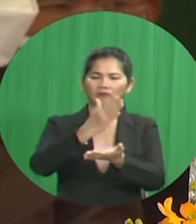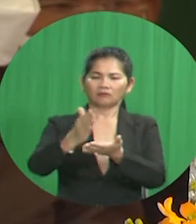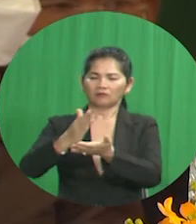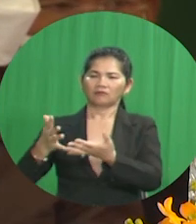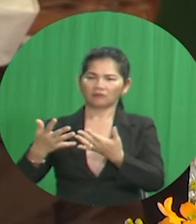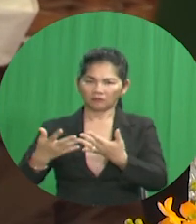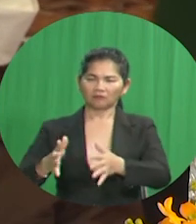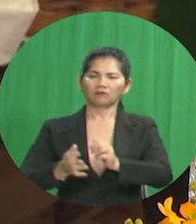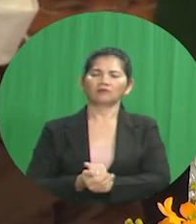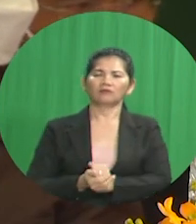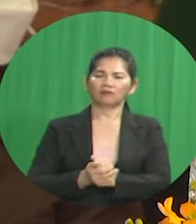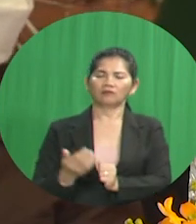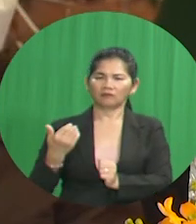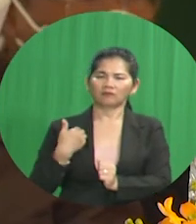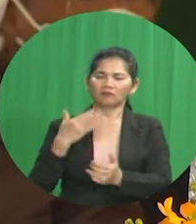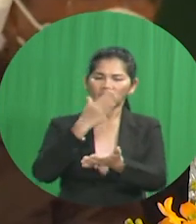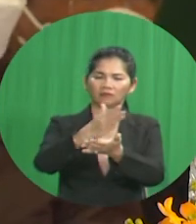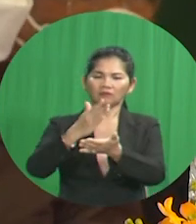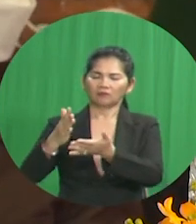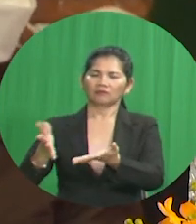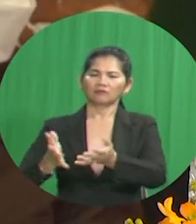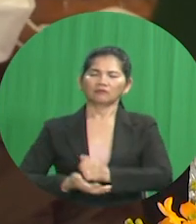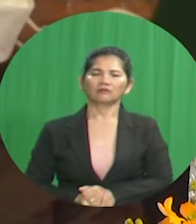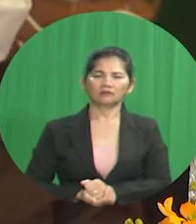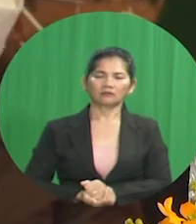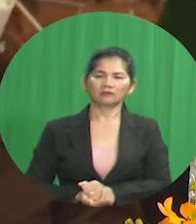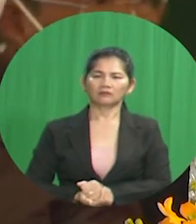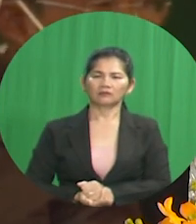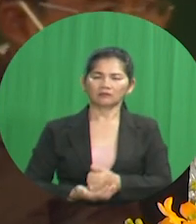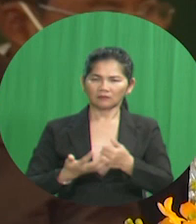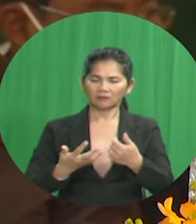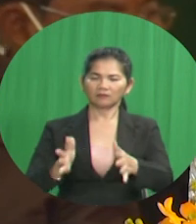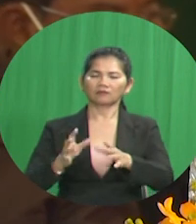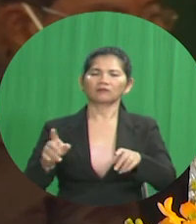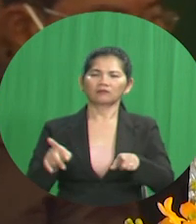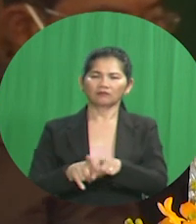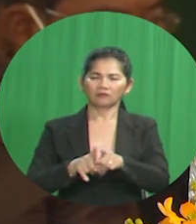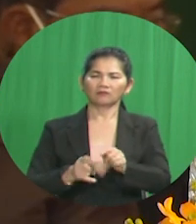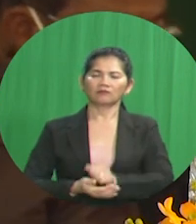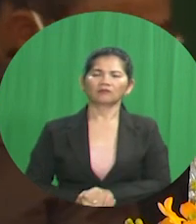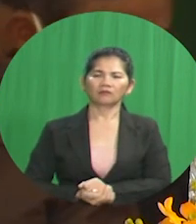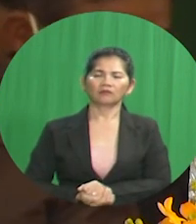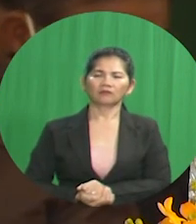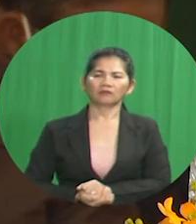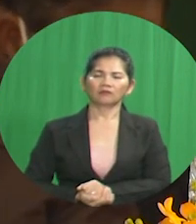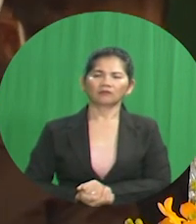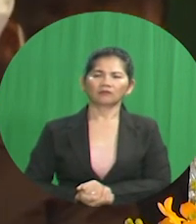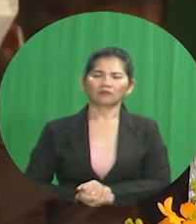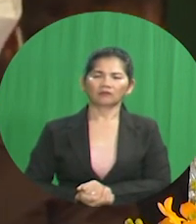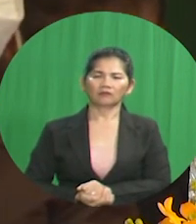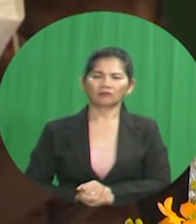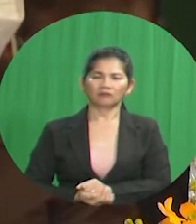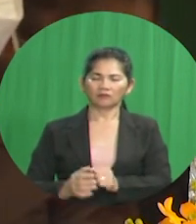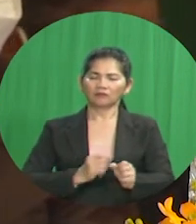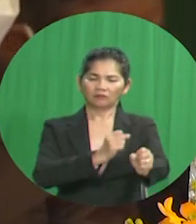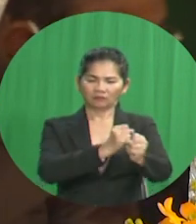លនិងភូមិភាគគួរបែងចែកគ្នាអាចថាអញ្ចឹងក៏បានដែរថា